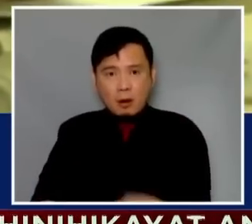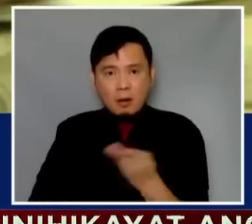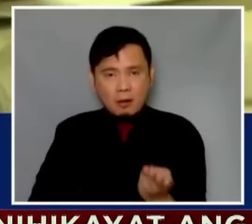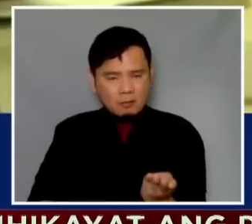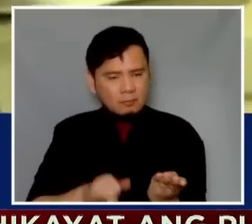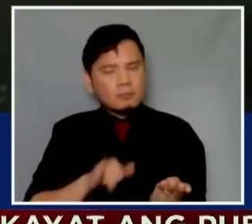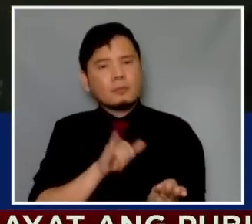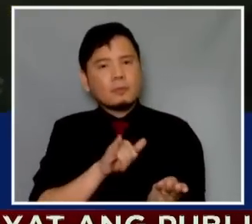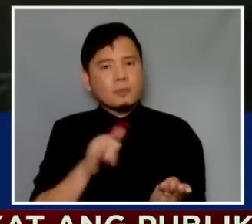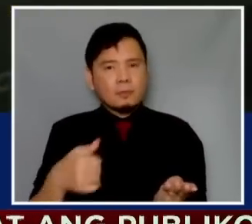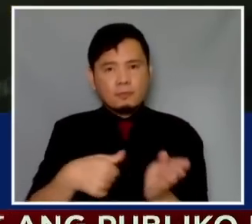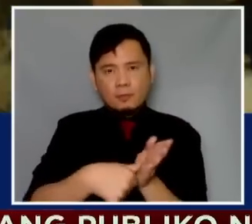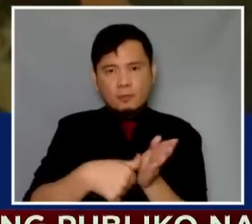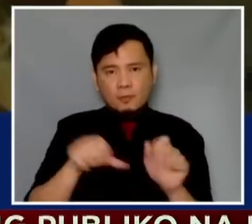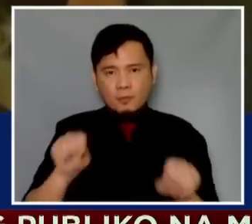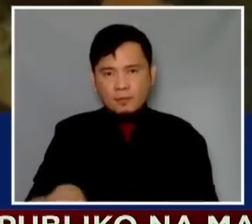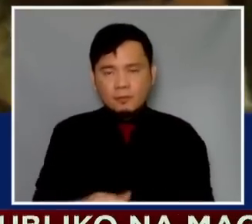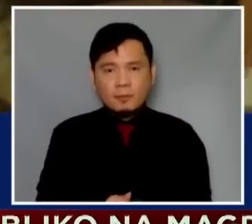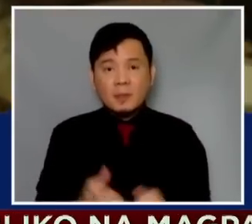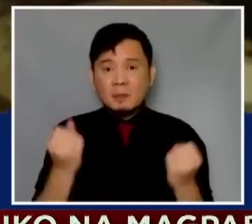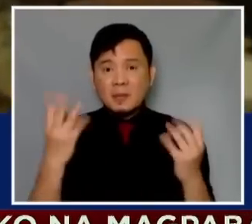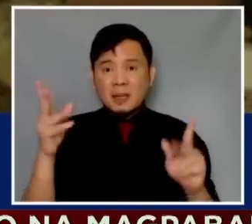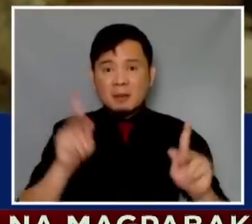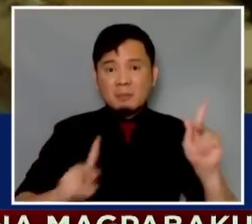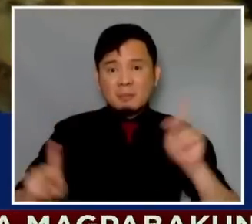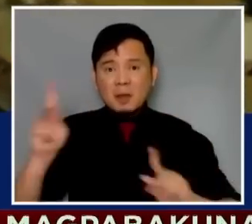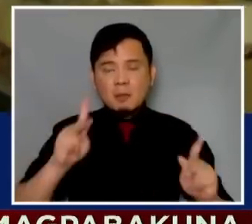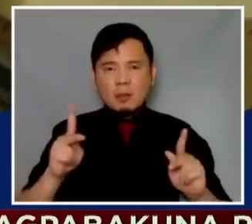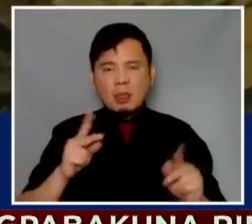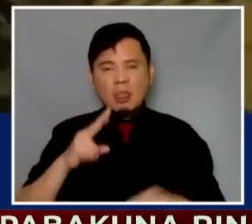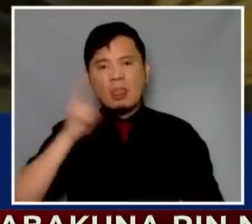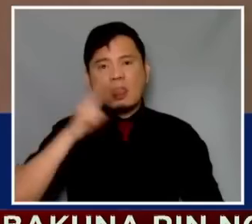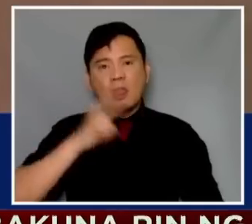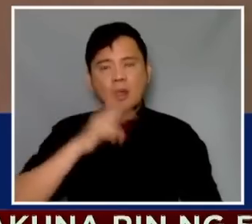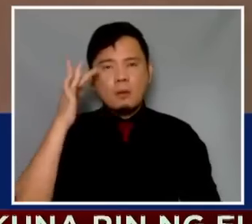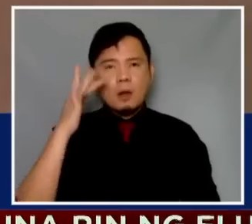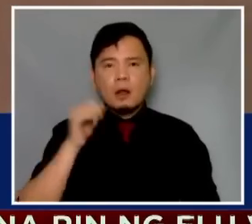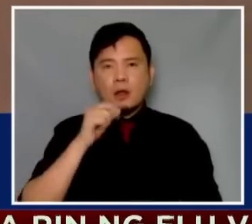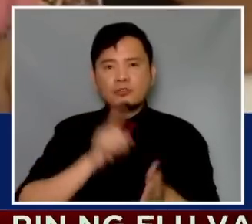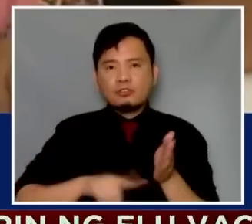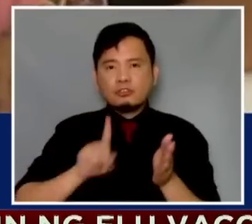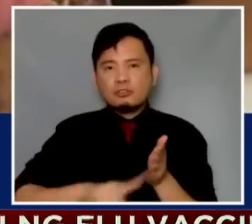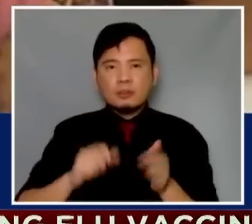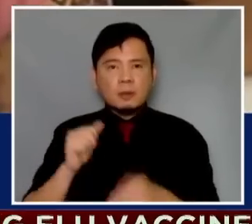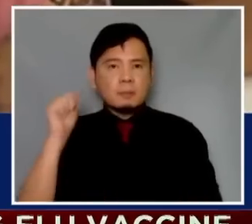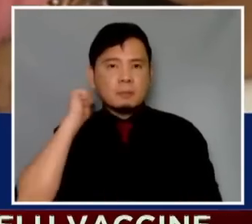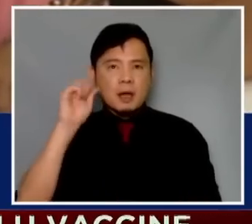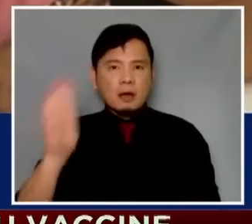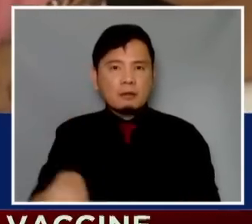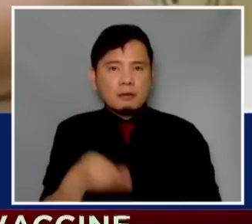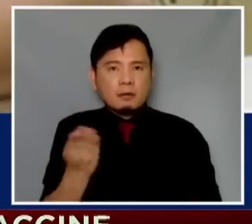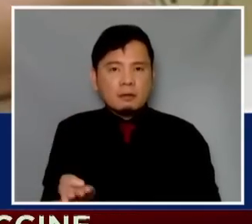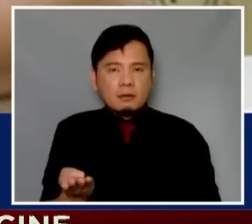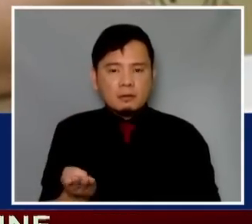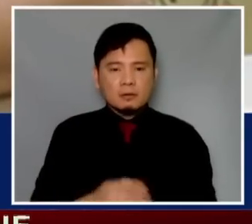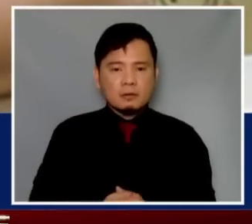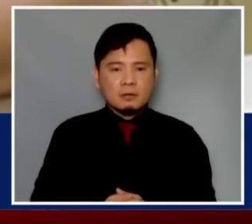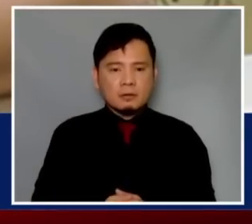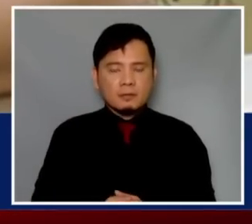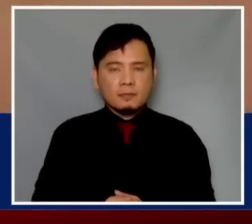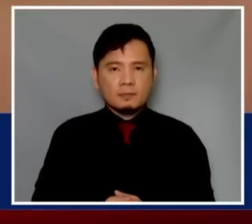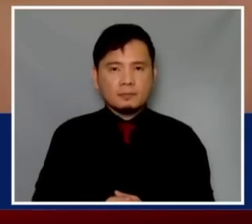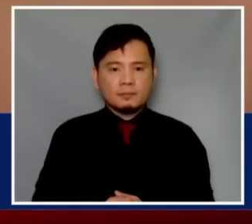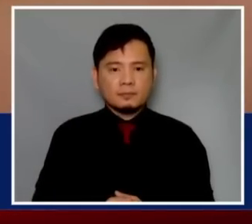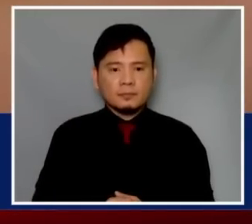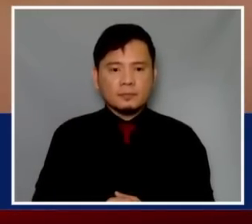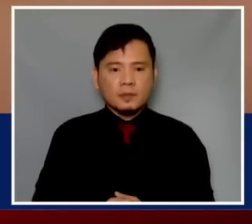hindi nakaboto sa party list dahil hindi tiningnan ang likod ng balota. Touch move ang pagboto. Ibig sabihin,